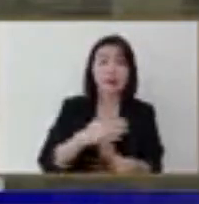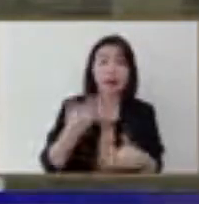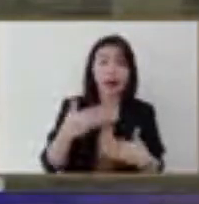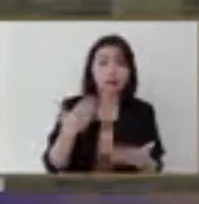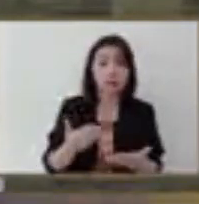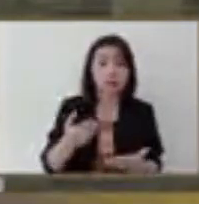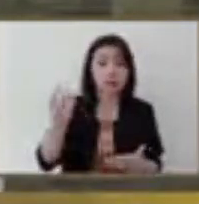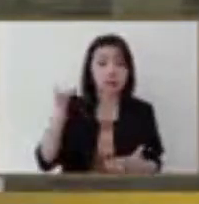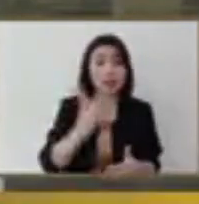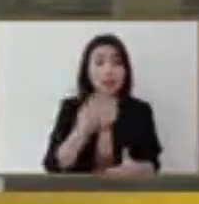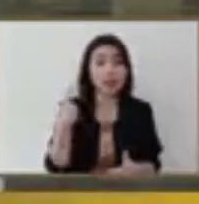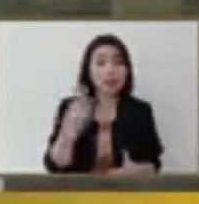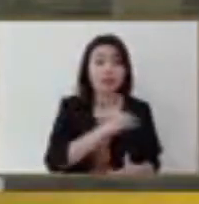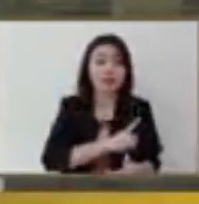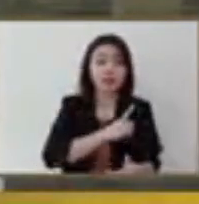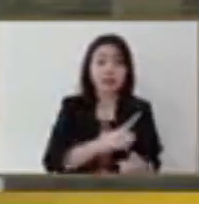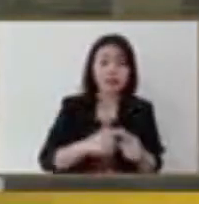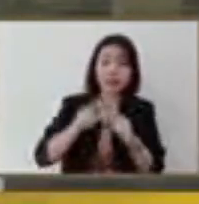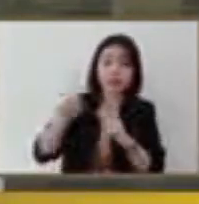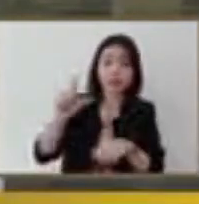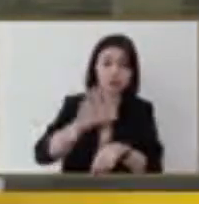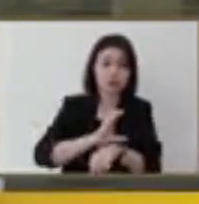silang desire na pumunta sa church.